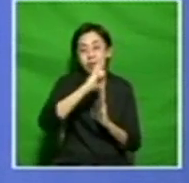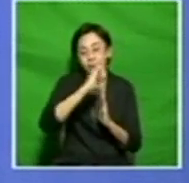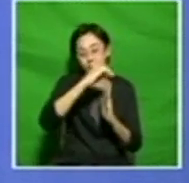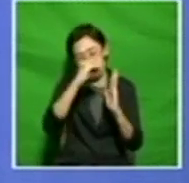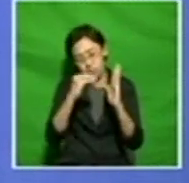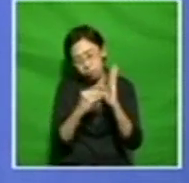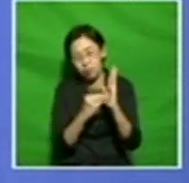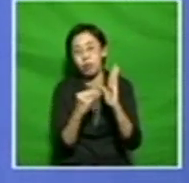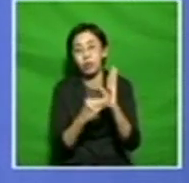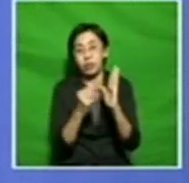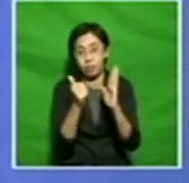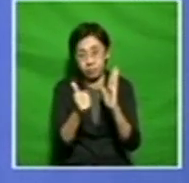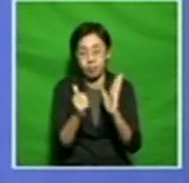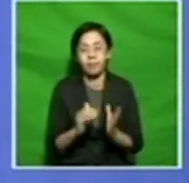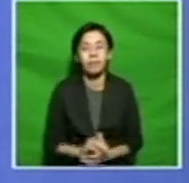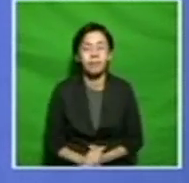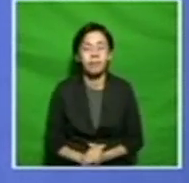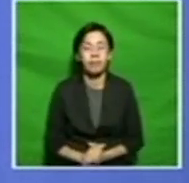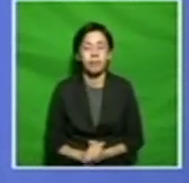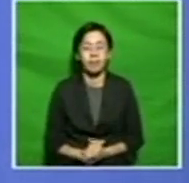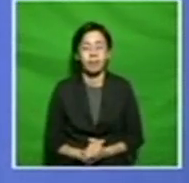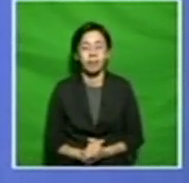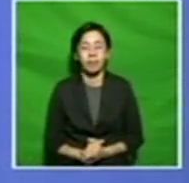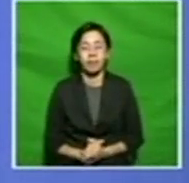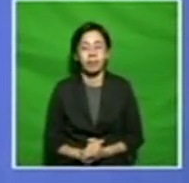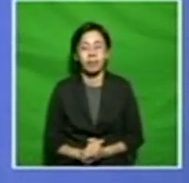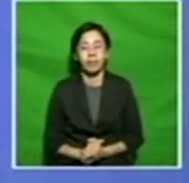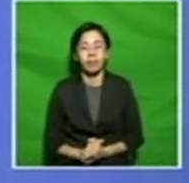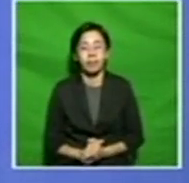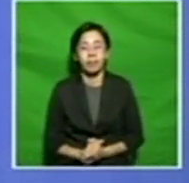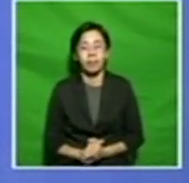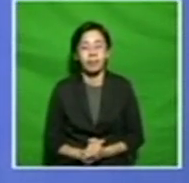ากรุงเทพได้แต่ว่า